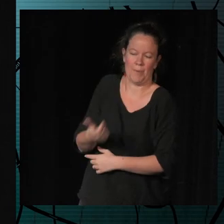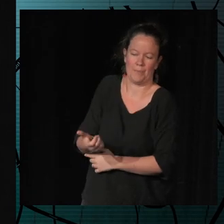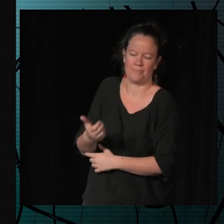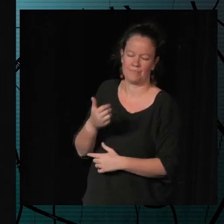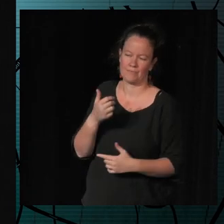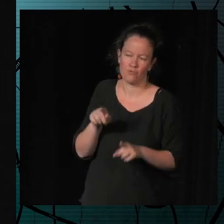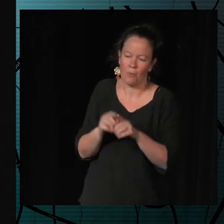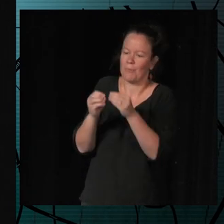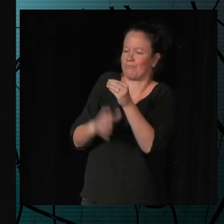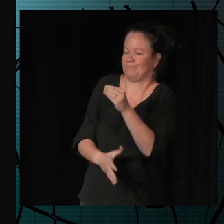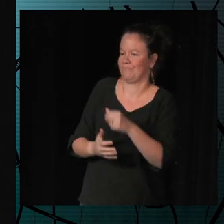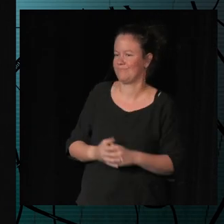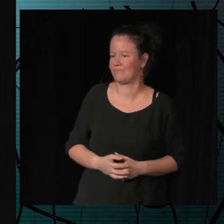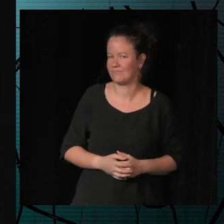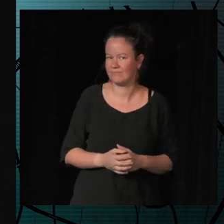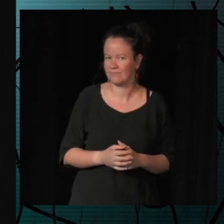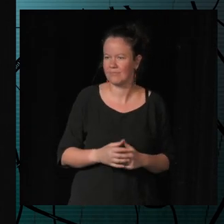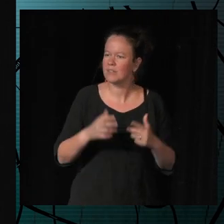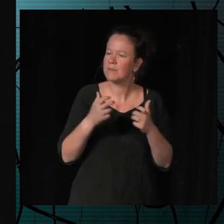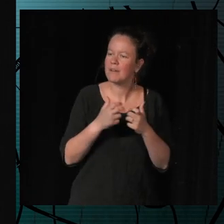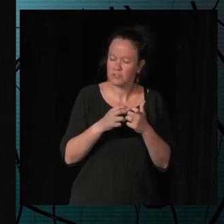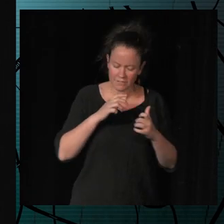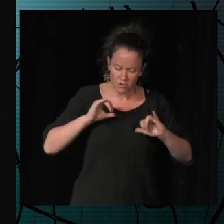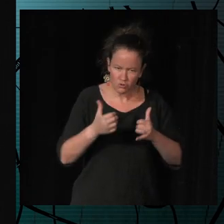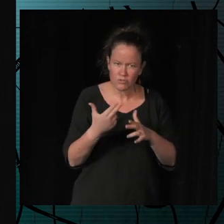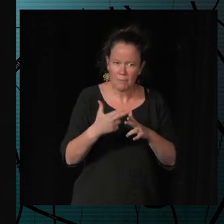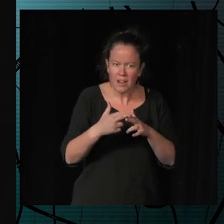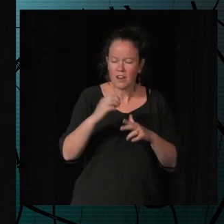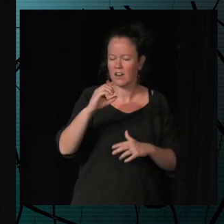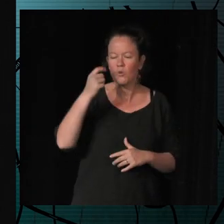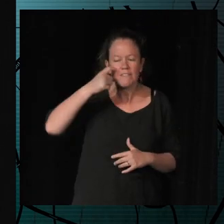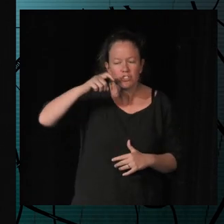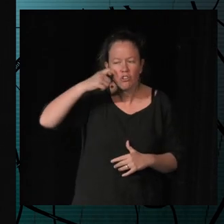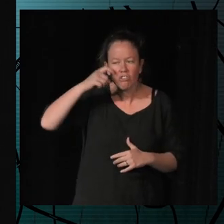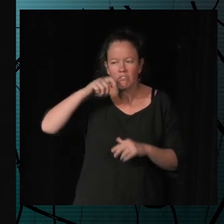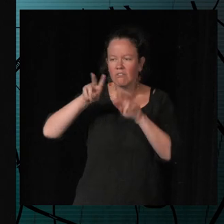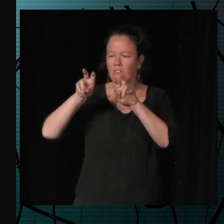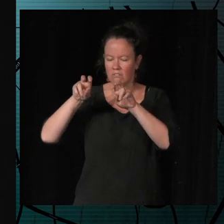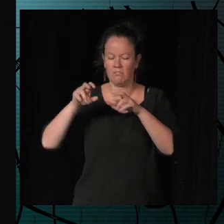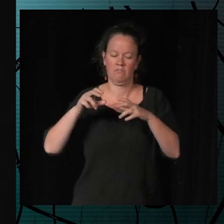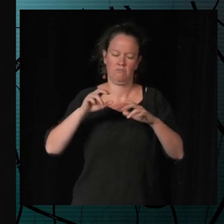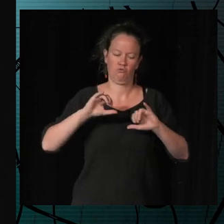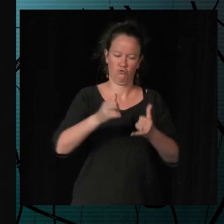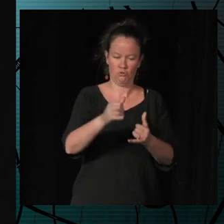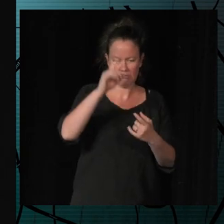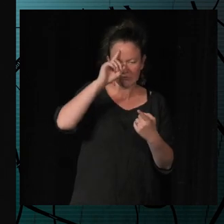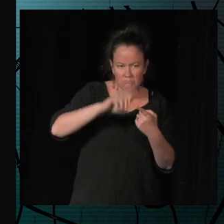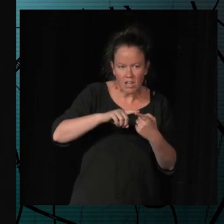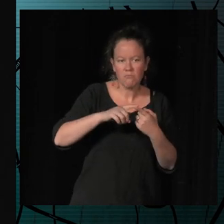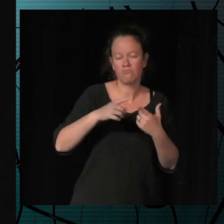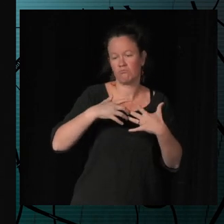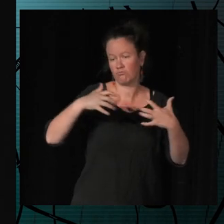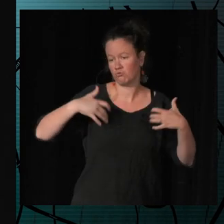exemple au générique notamment d'introduction de observation qui est un jeu de science-fiction plutôt